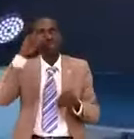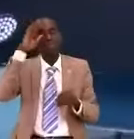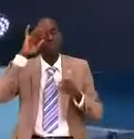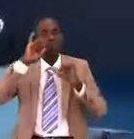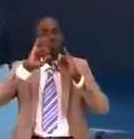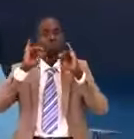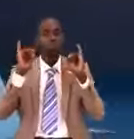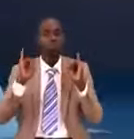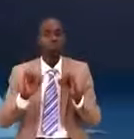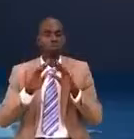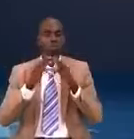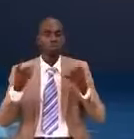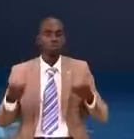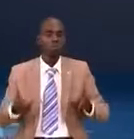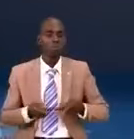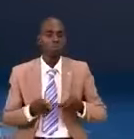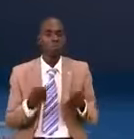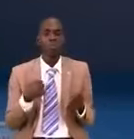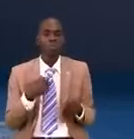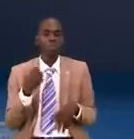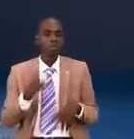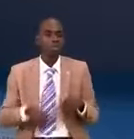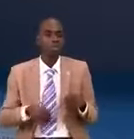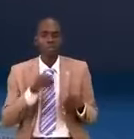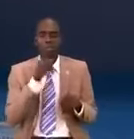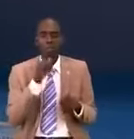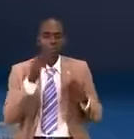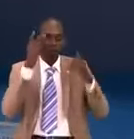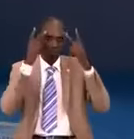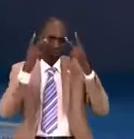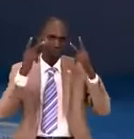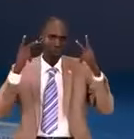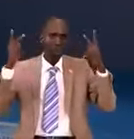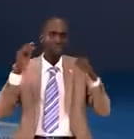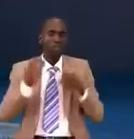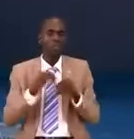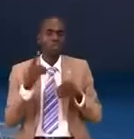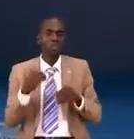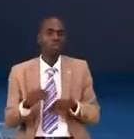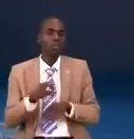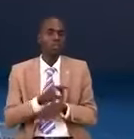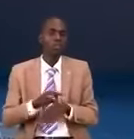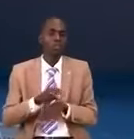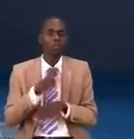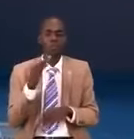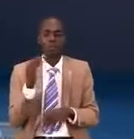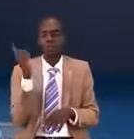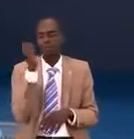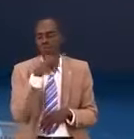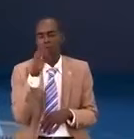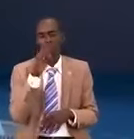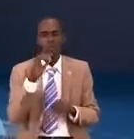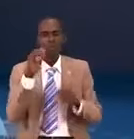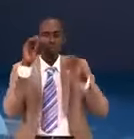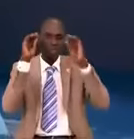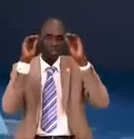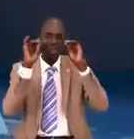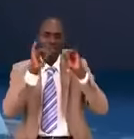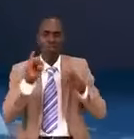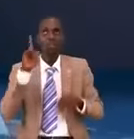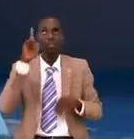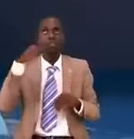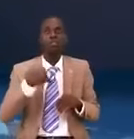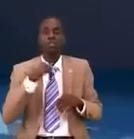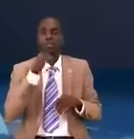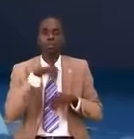sur le terrain de la faute doctrine il nous a pas envoyé là-bas là où nous a envoyé c'est là